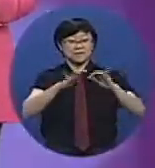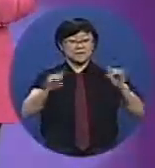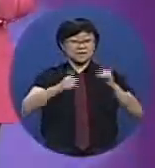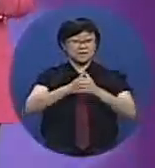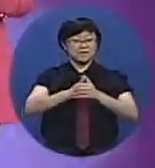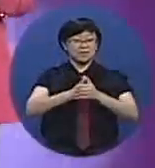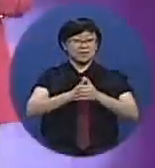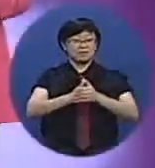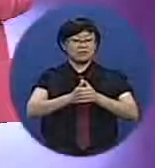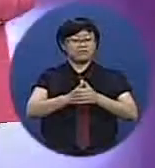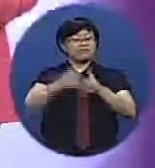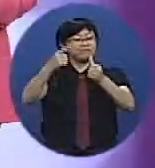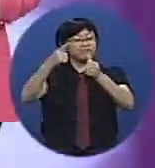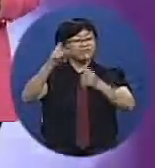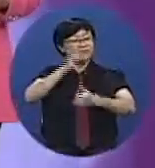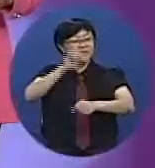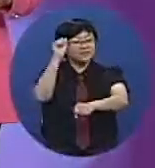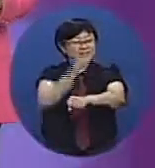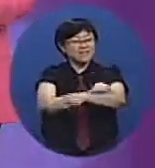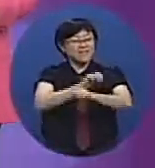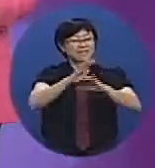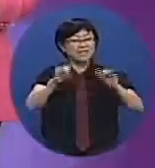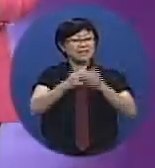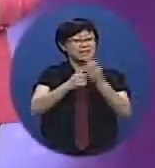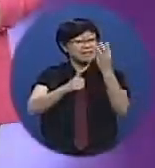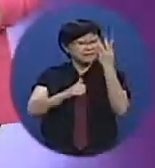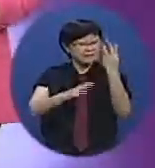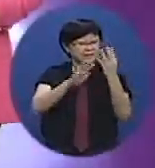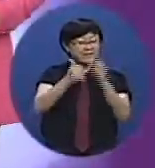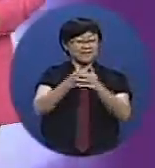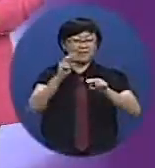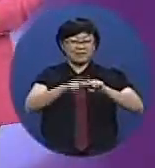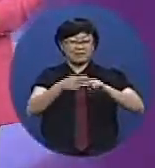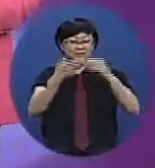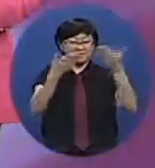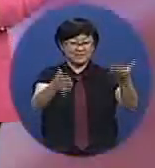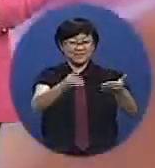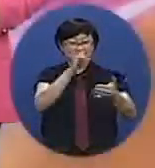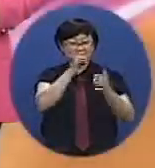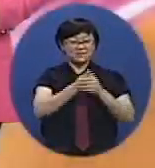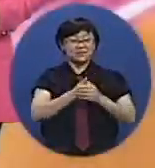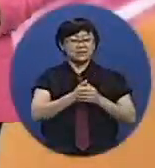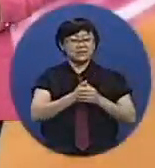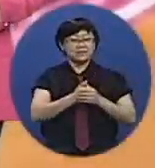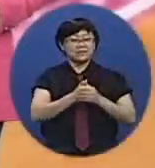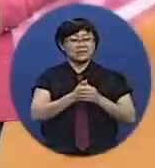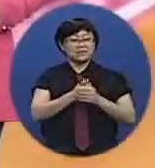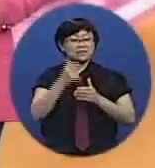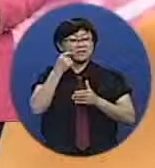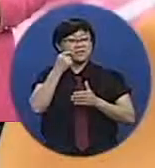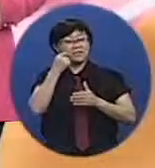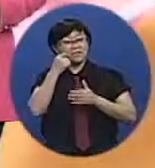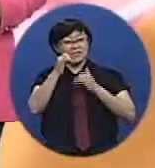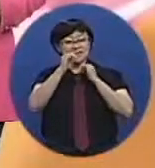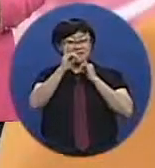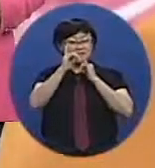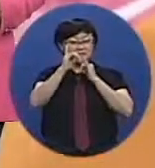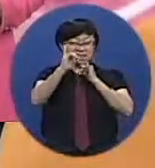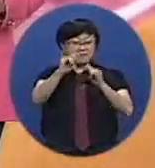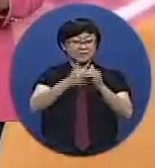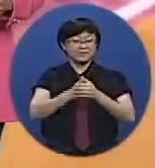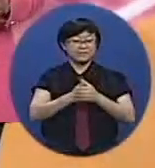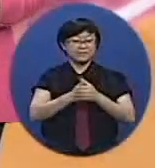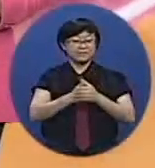중에서 실력이 출중하신 세 분을 저희가 상품을 드리고 있죠. 먼저 저희 복지